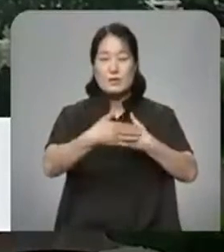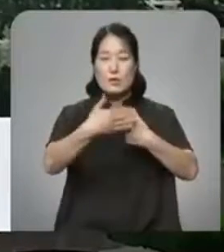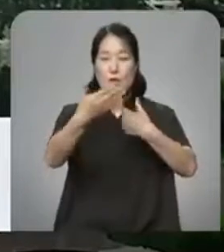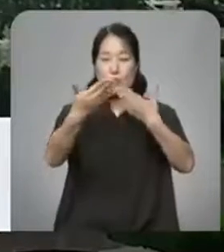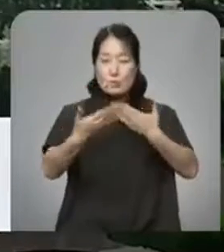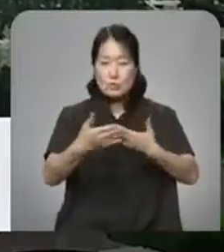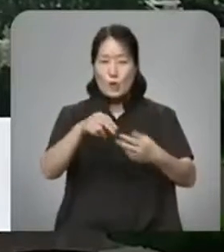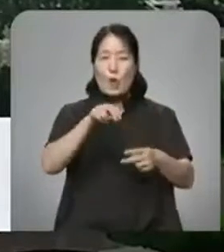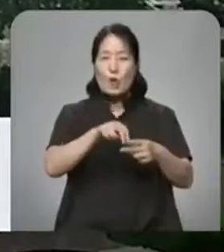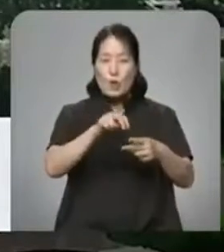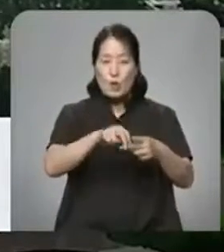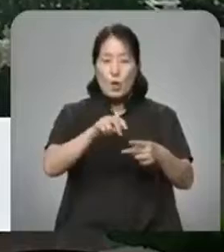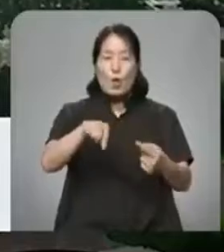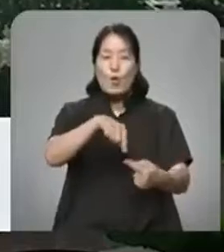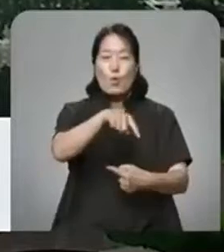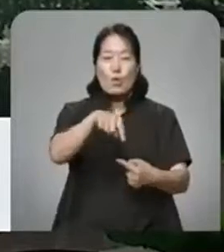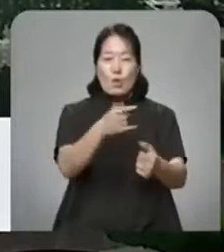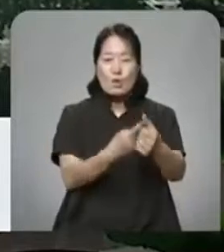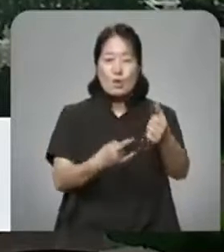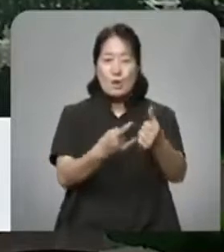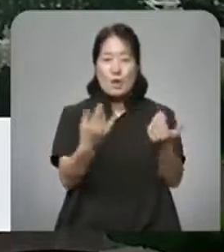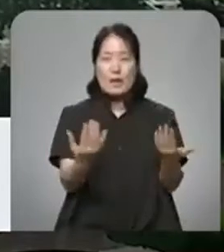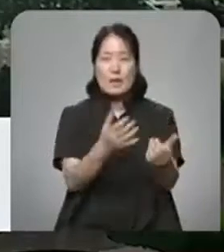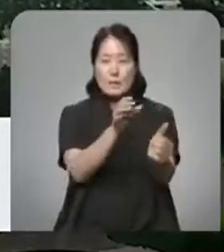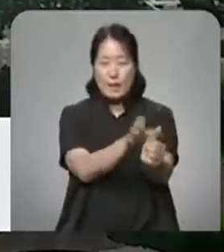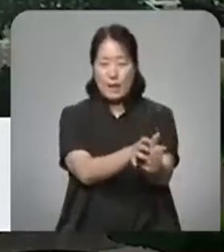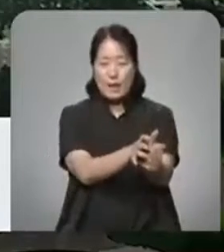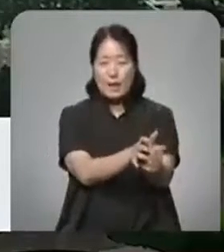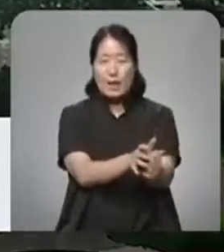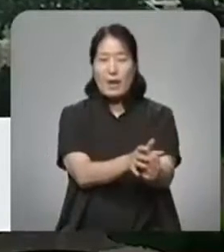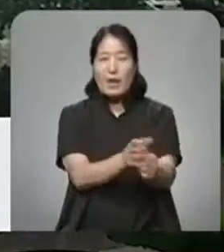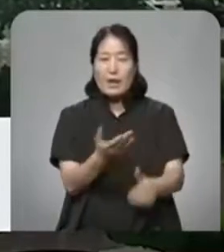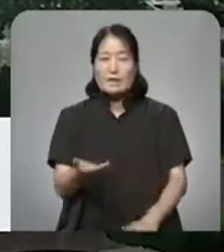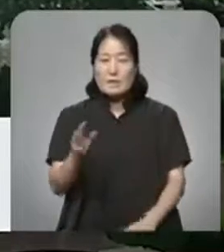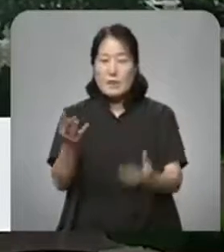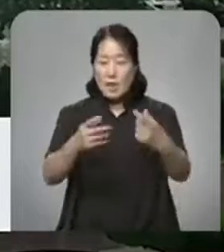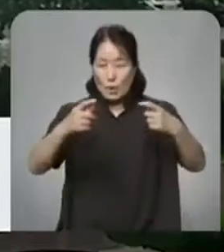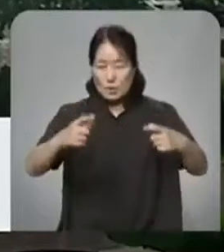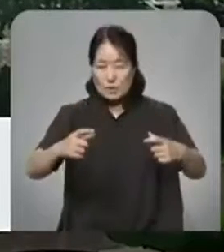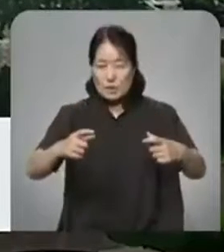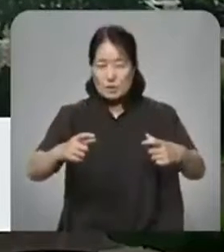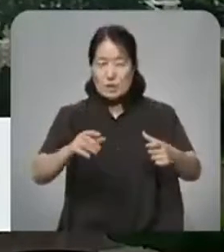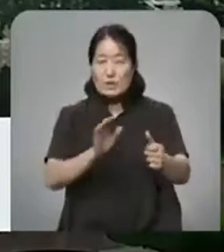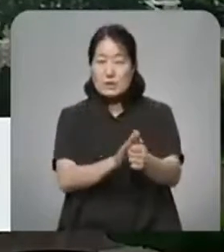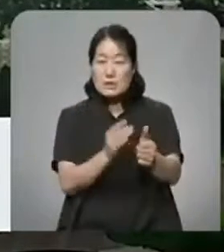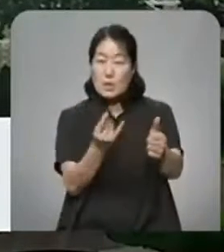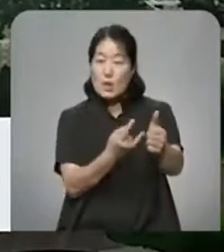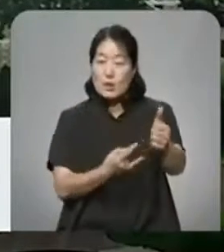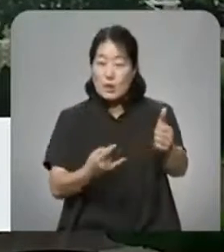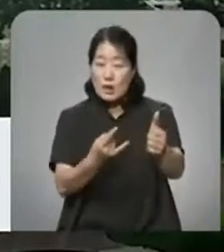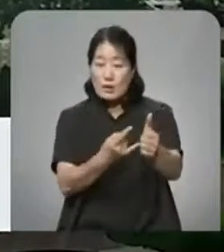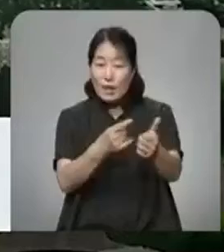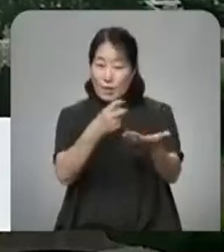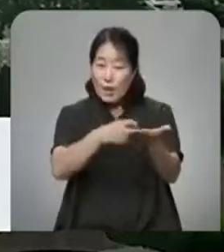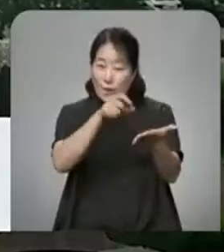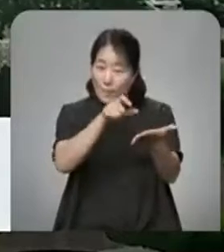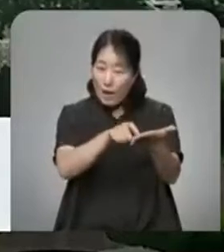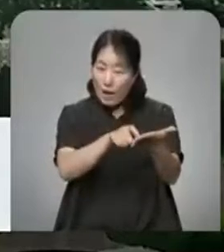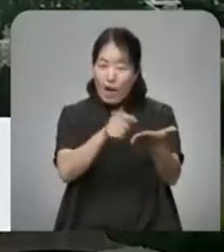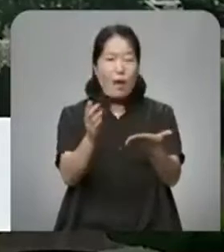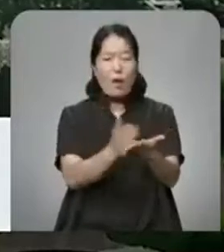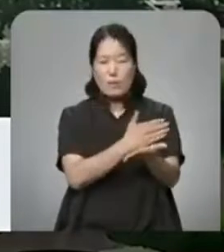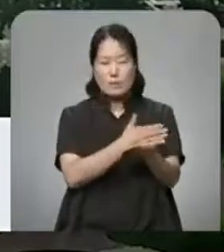조율해 씁니다 하지만 강원도는 아직 지원 위원회를 구성할 법적 근거도 마련하지 못하고 있습니다 빨라도